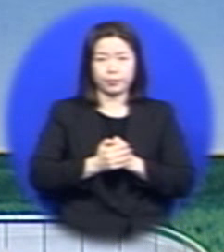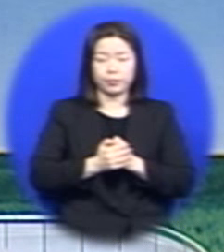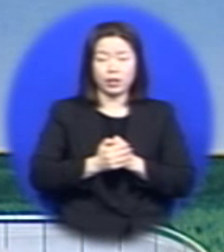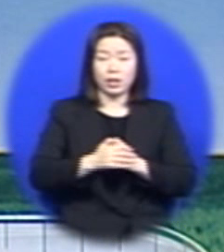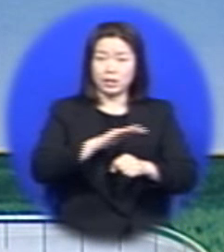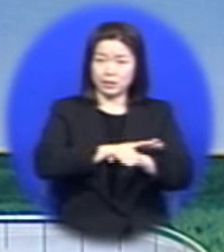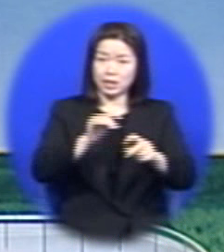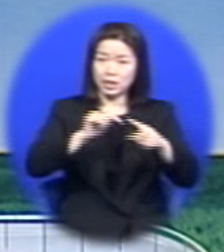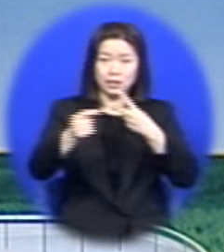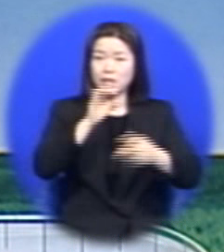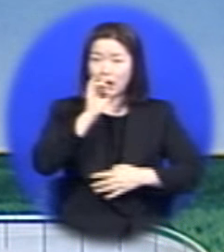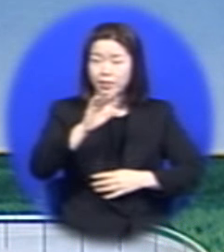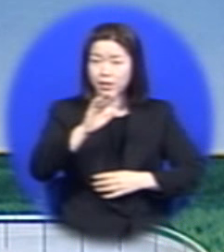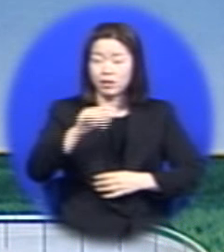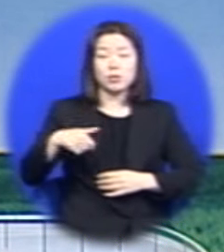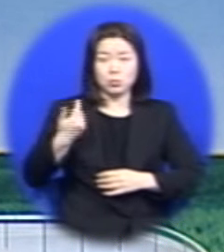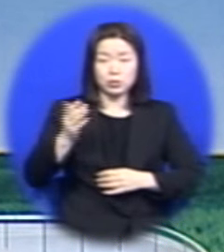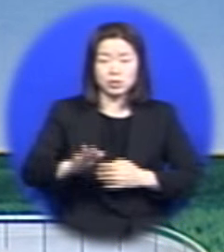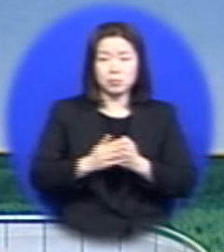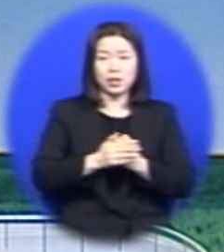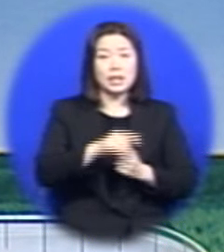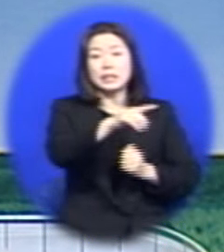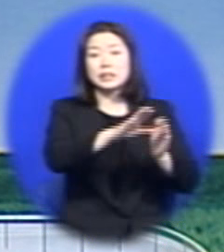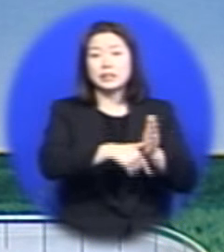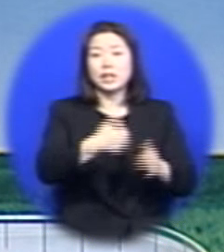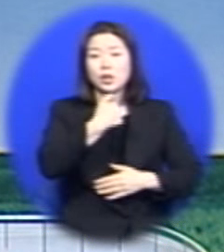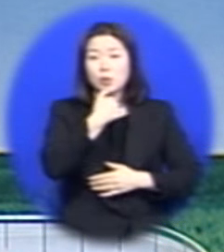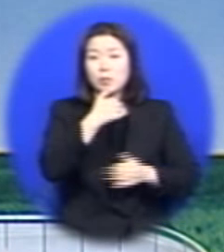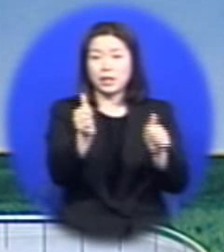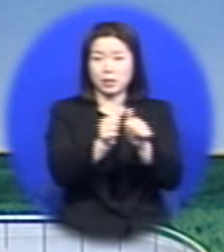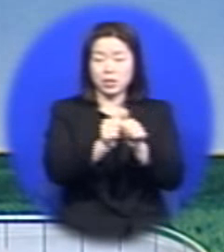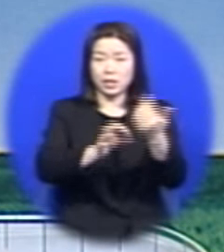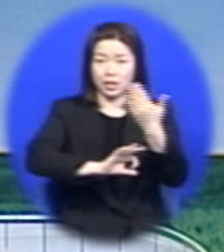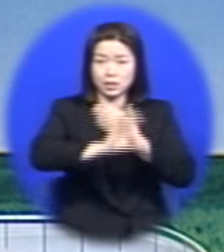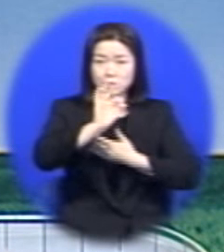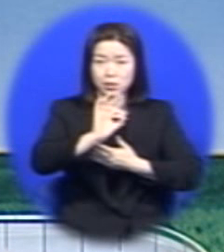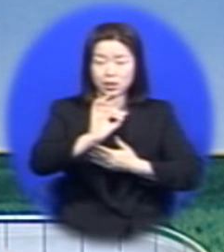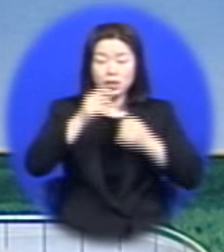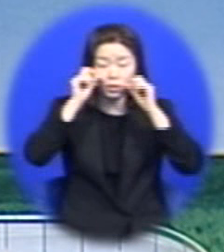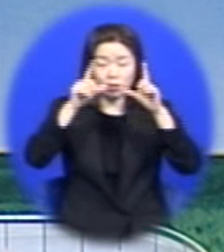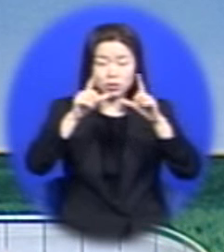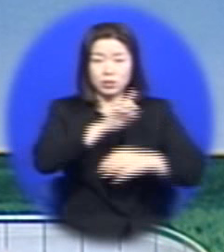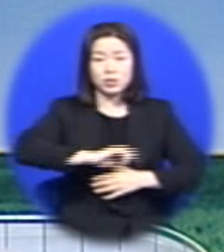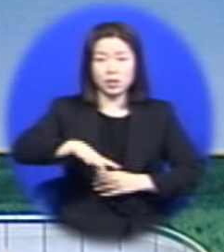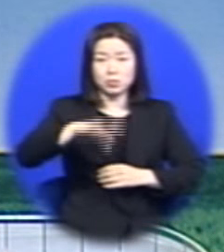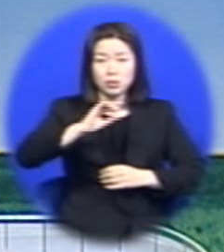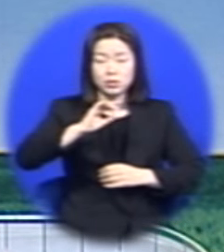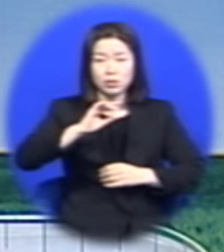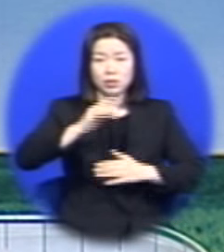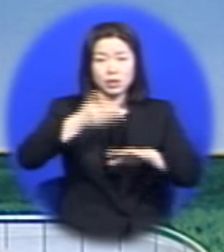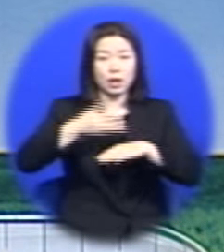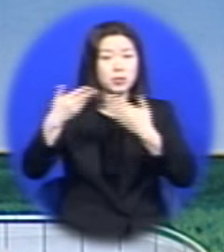잘 이해가 안 되실지 모르겠지만 당시에 로마 남자들은 아침에 일어나서 제일 먼저 감사한 것이 여자가 아니라는